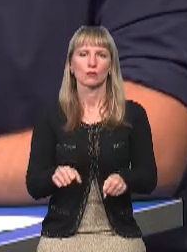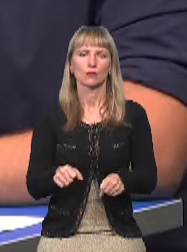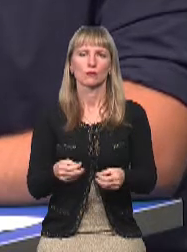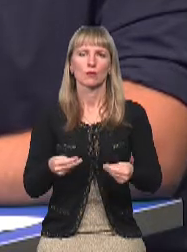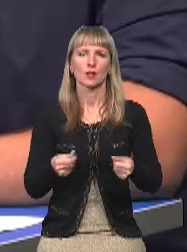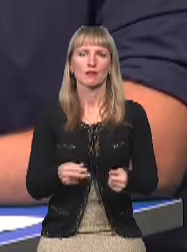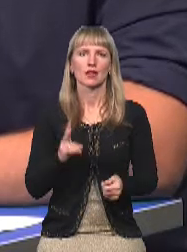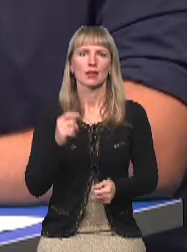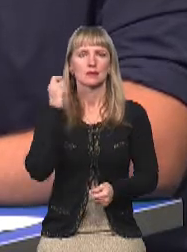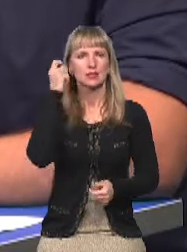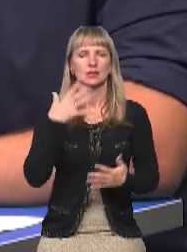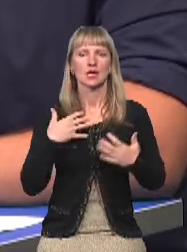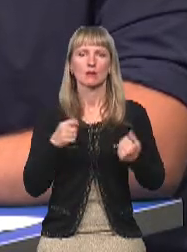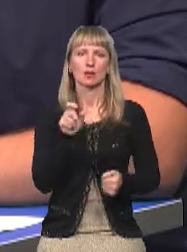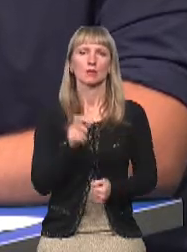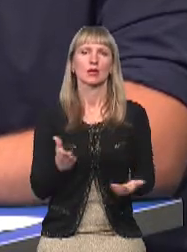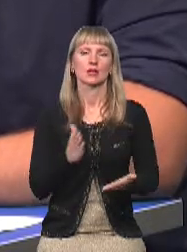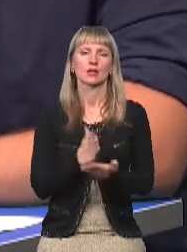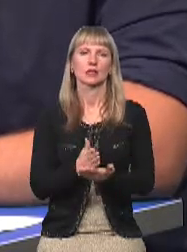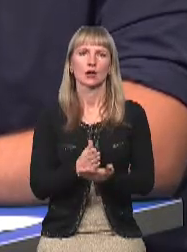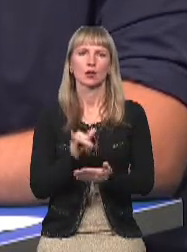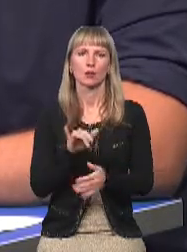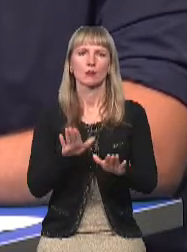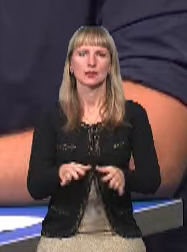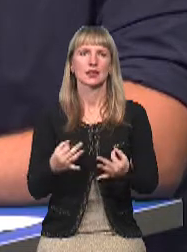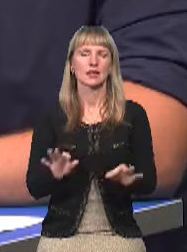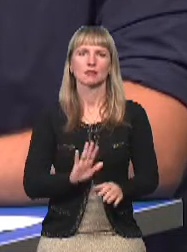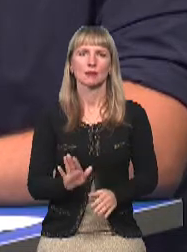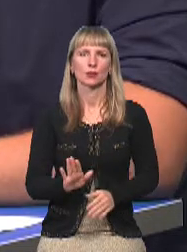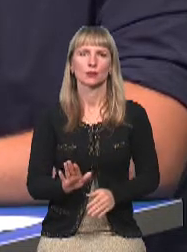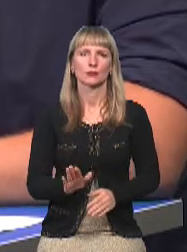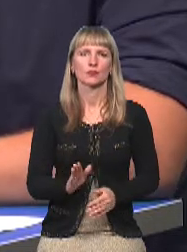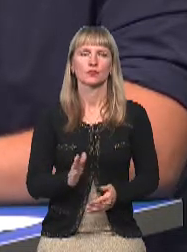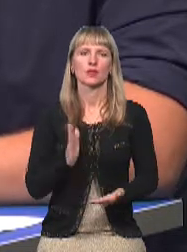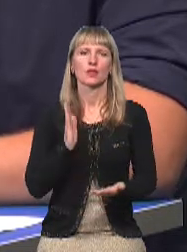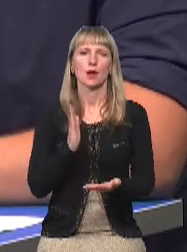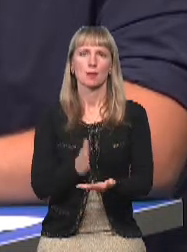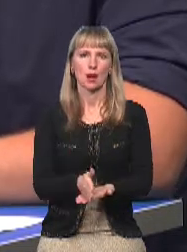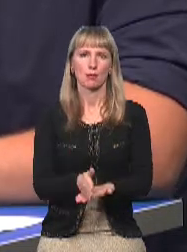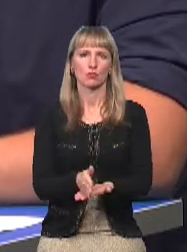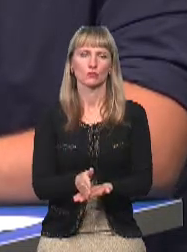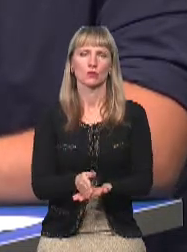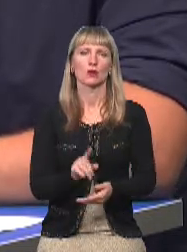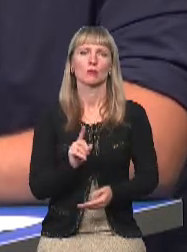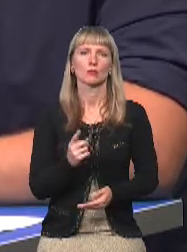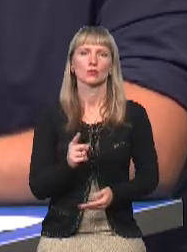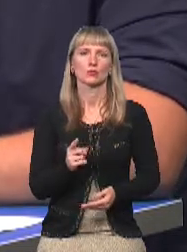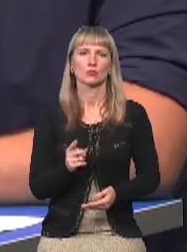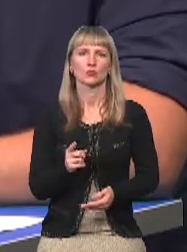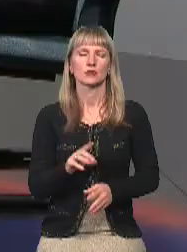психічне здоров'я громадянина, який перебуває у місті несвободи? Ви знаєте, напряму. Тому що